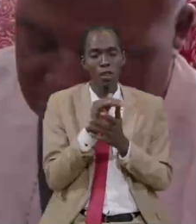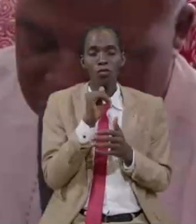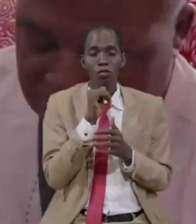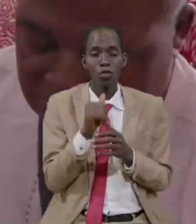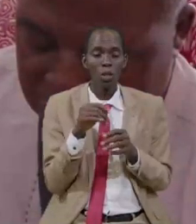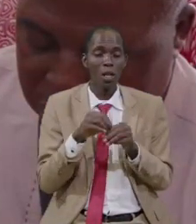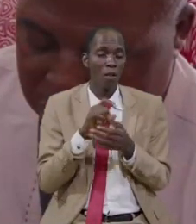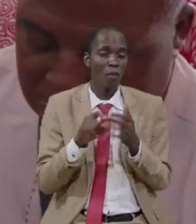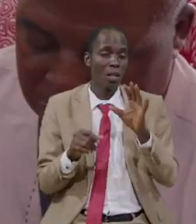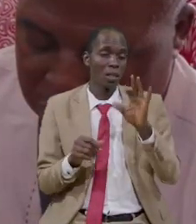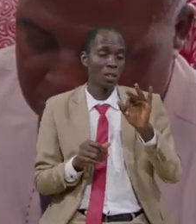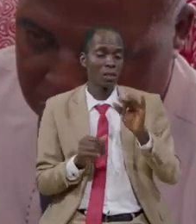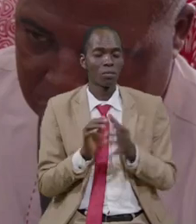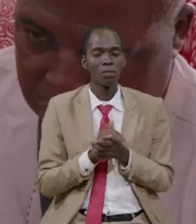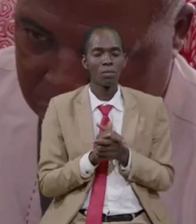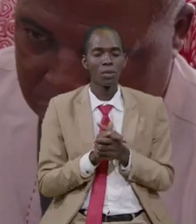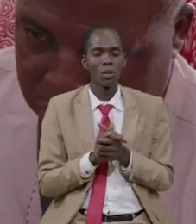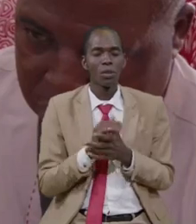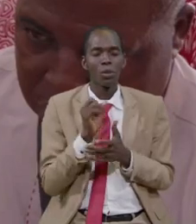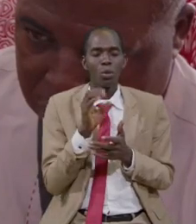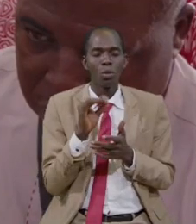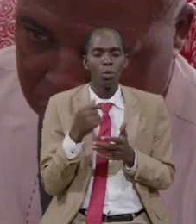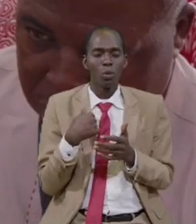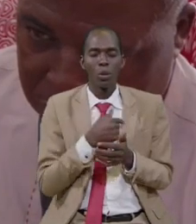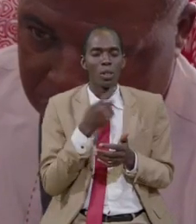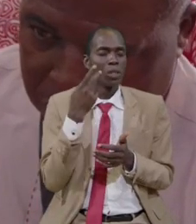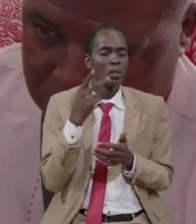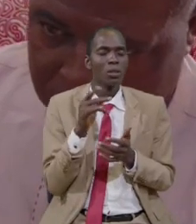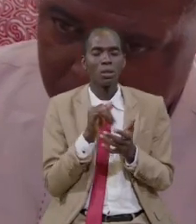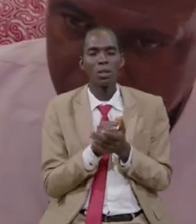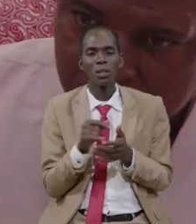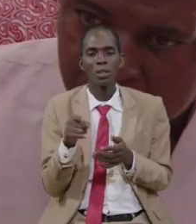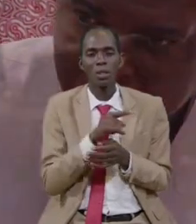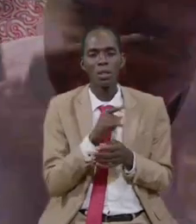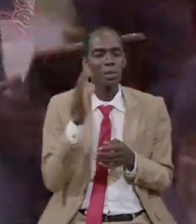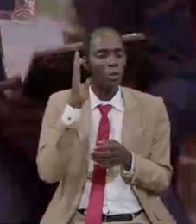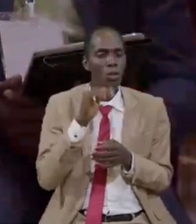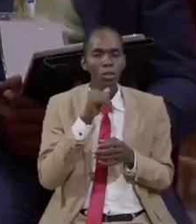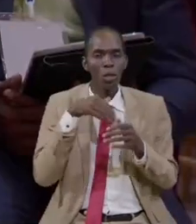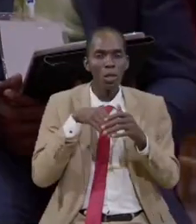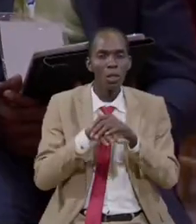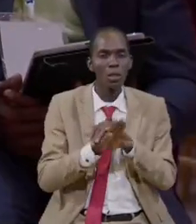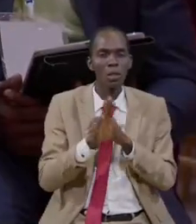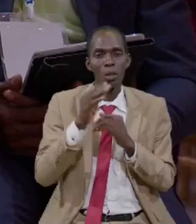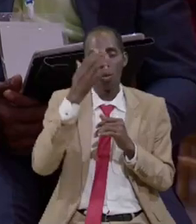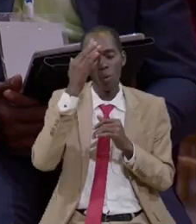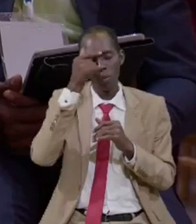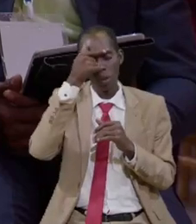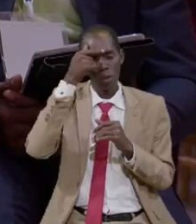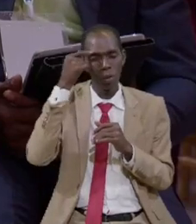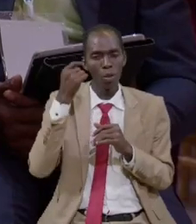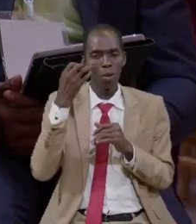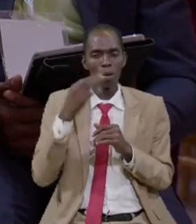19. Et aussi, voyons-nous qu'ils ne puissent y entrer à cause de leur